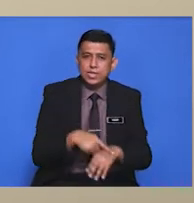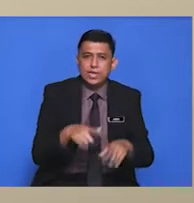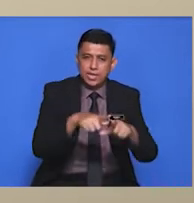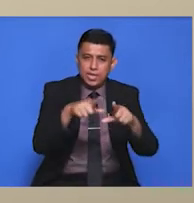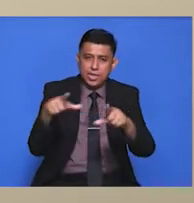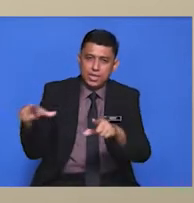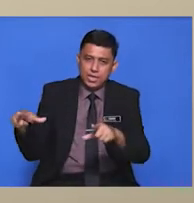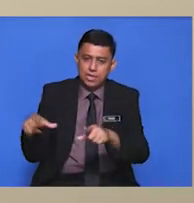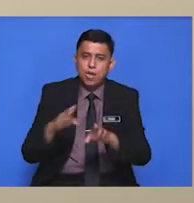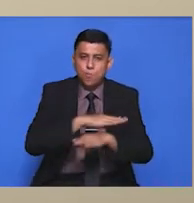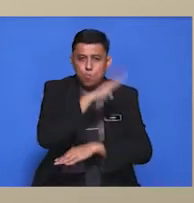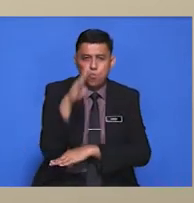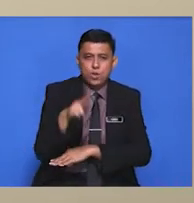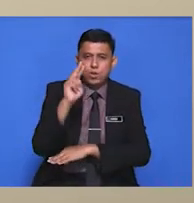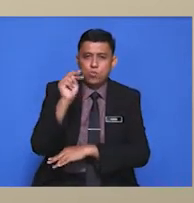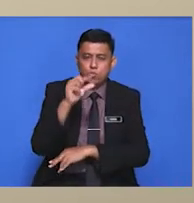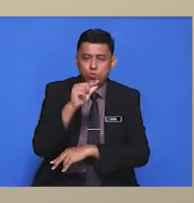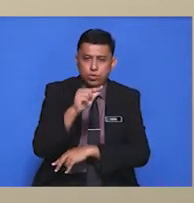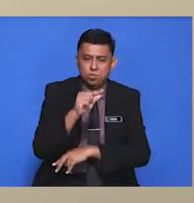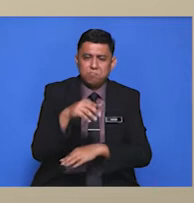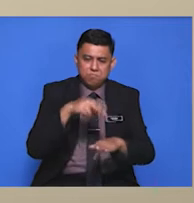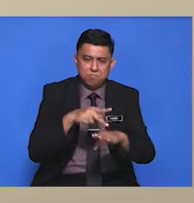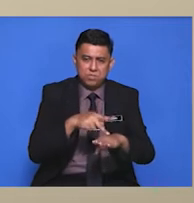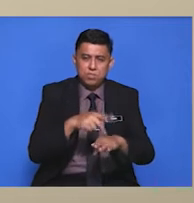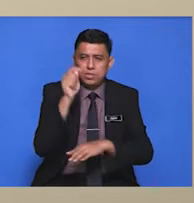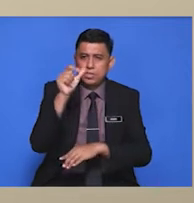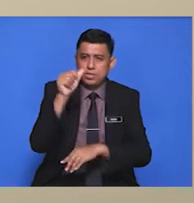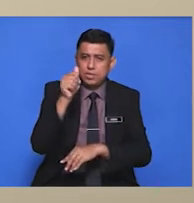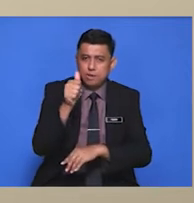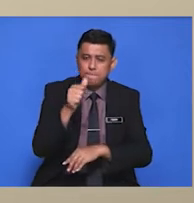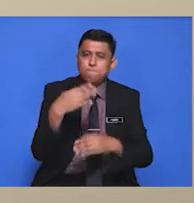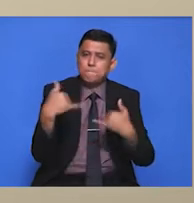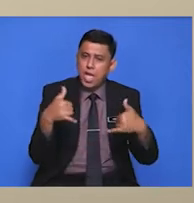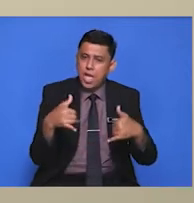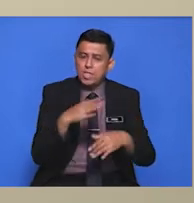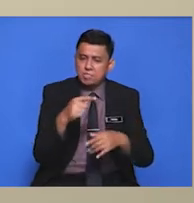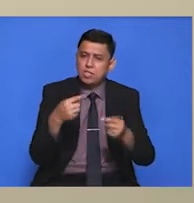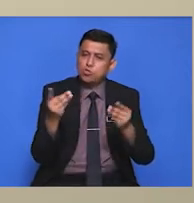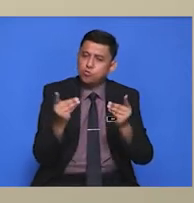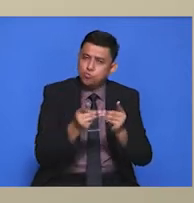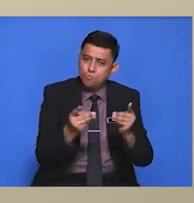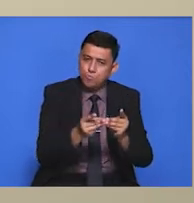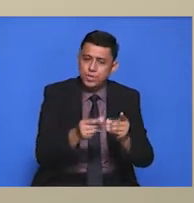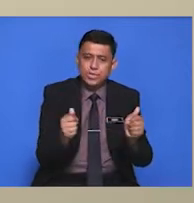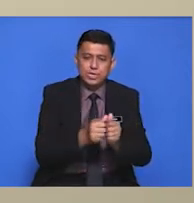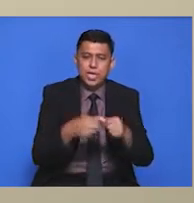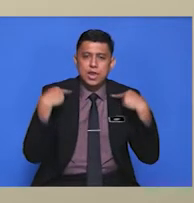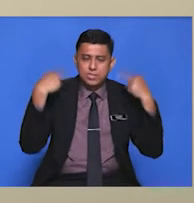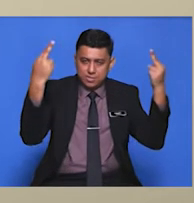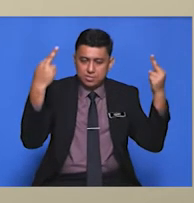Talia sedang bermain dan telah terserempak dengan raksasa Kot-Kot yang cedera. Jawapan soalan